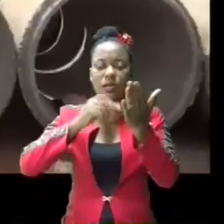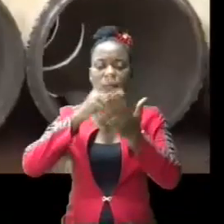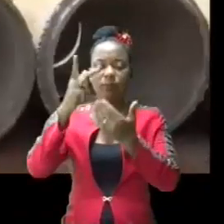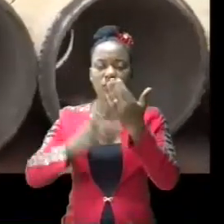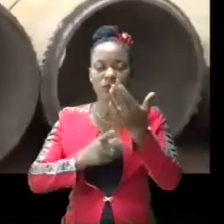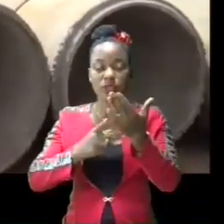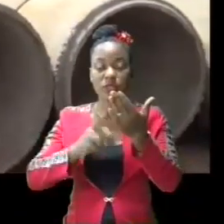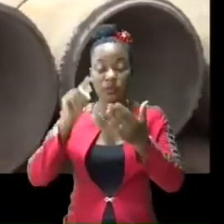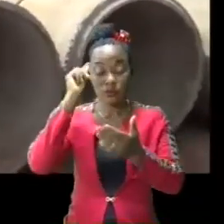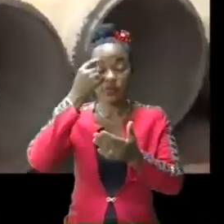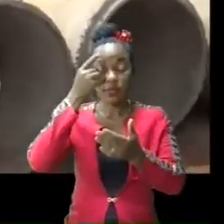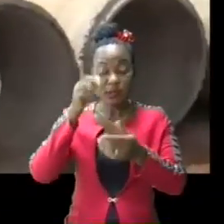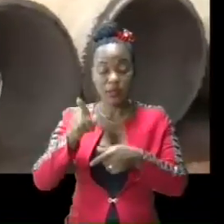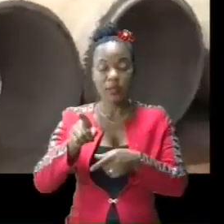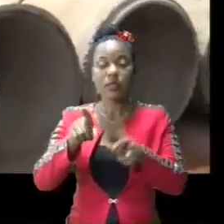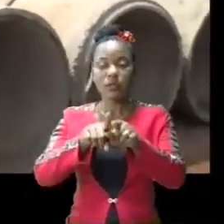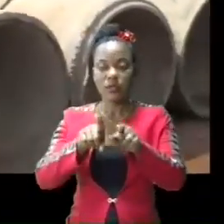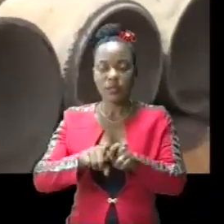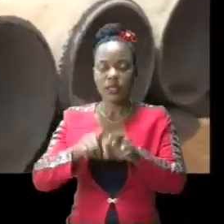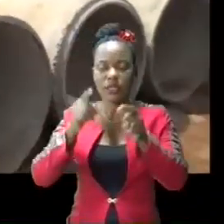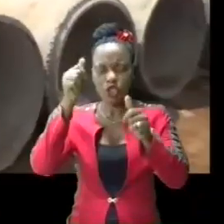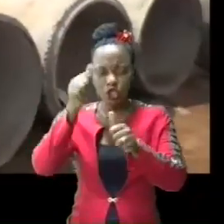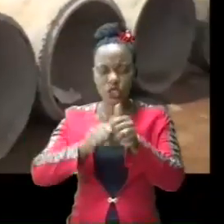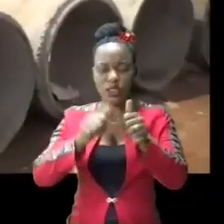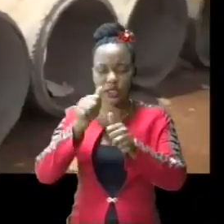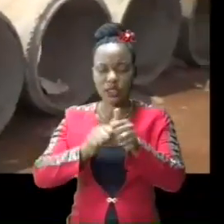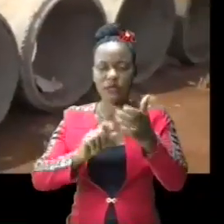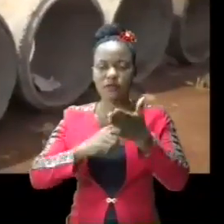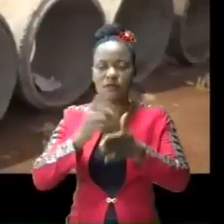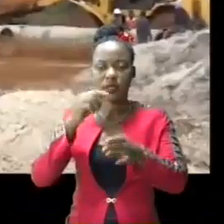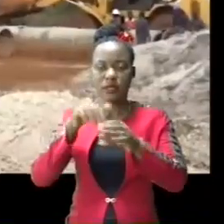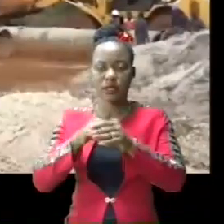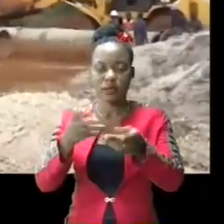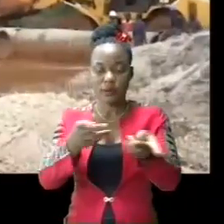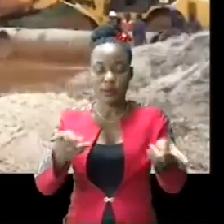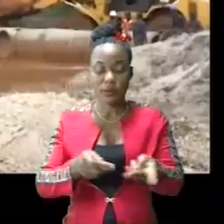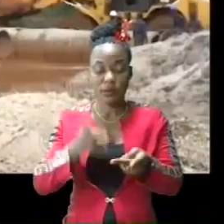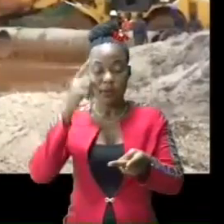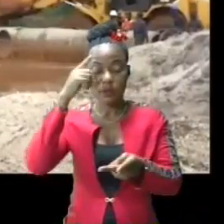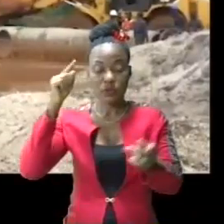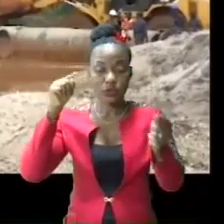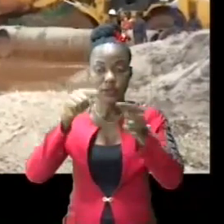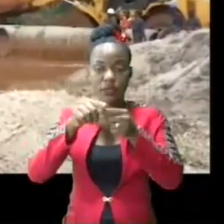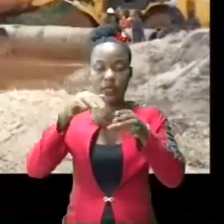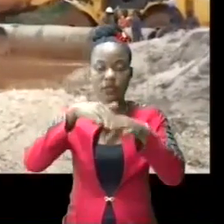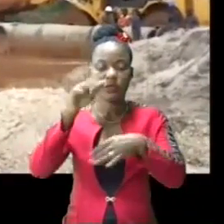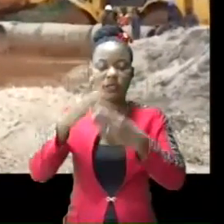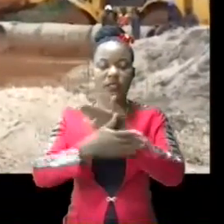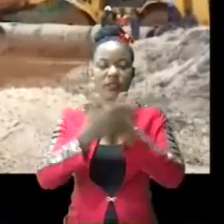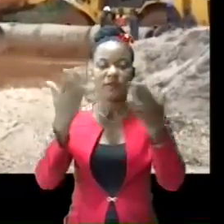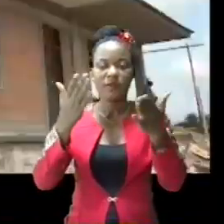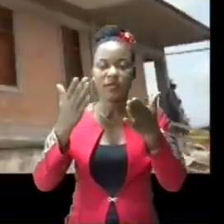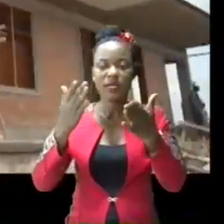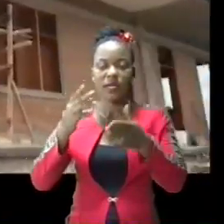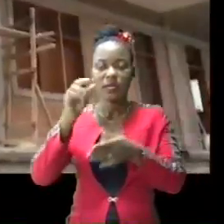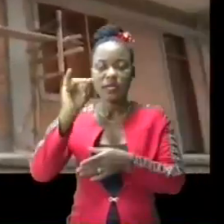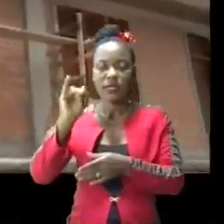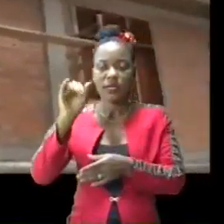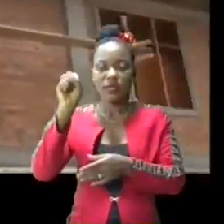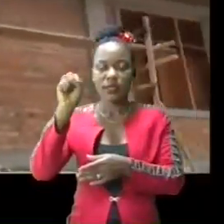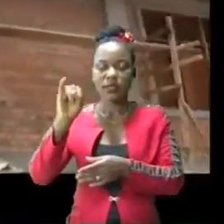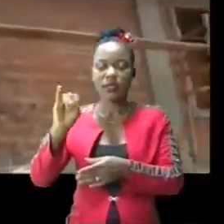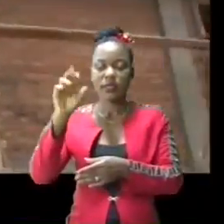gouverneur Bassiani Nonga est permanent sur ces chantiers situés ici à Magambé, juste à la sortie de la ville d'Isiro,